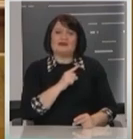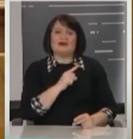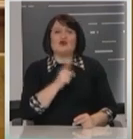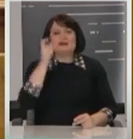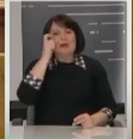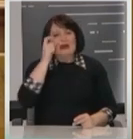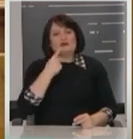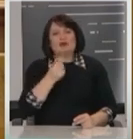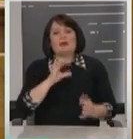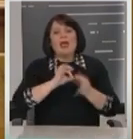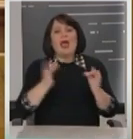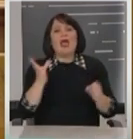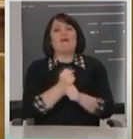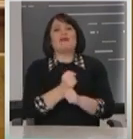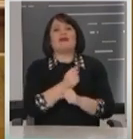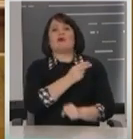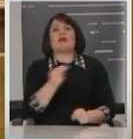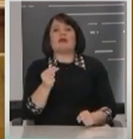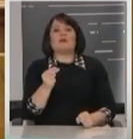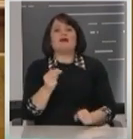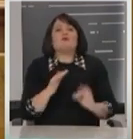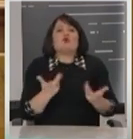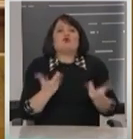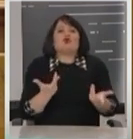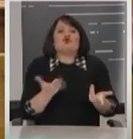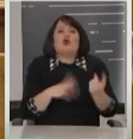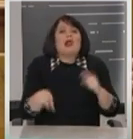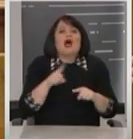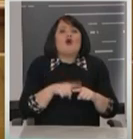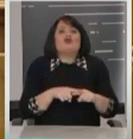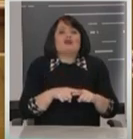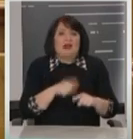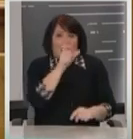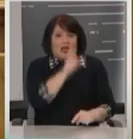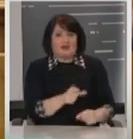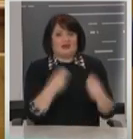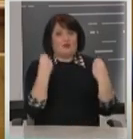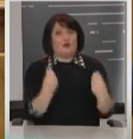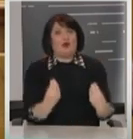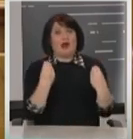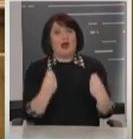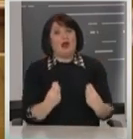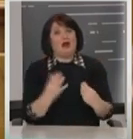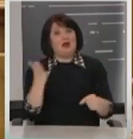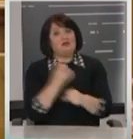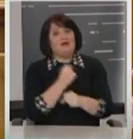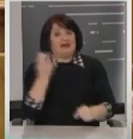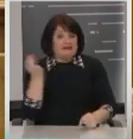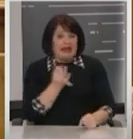του κ. Σαμαρά, πώς το εξηγείτε αυτό? Γιατί αφού τελικά εσείς τα είχατε κάνει τόσο καλά και τόσο